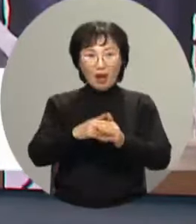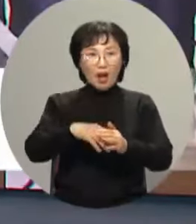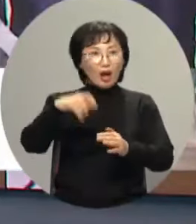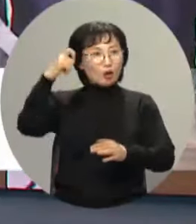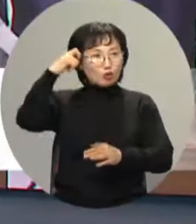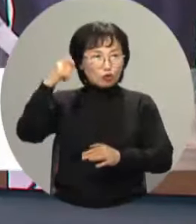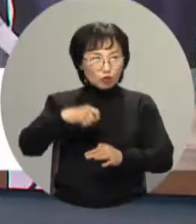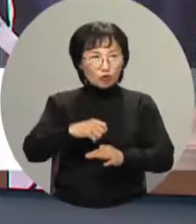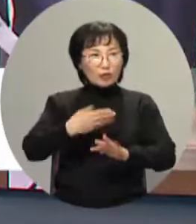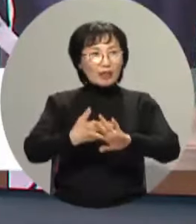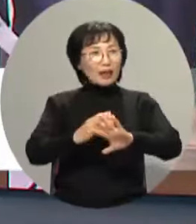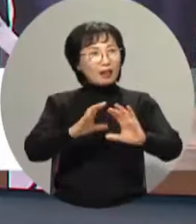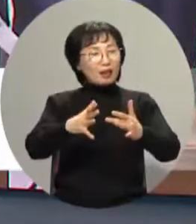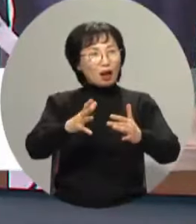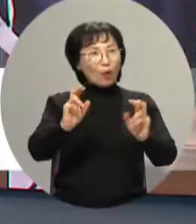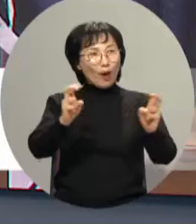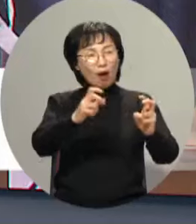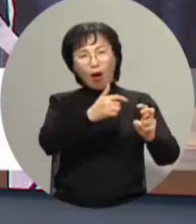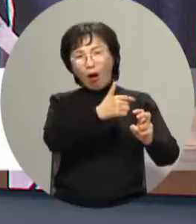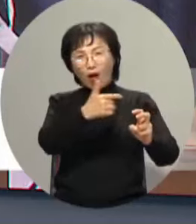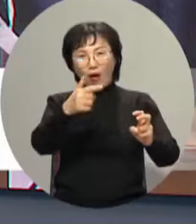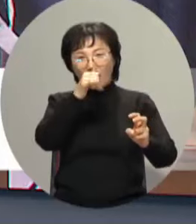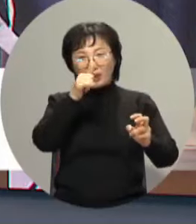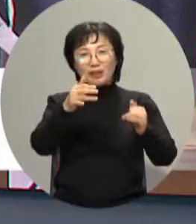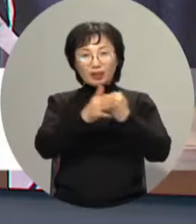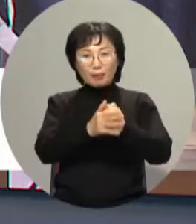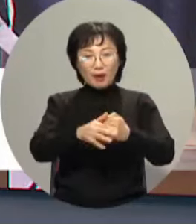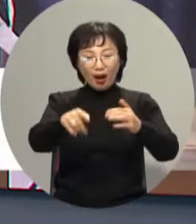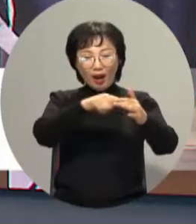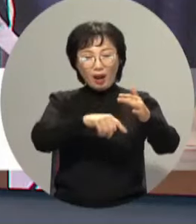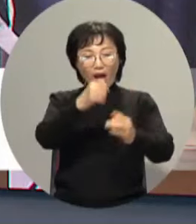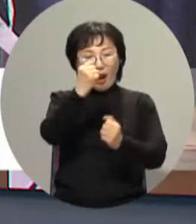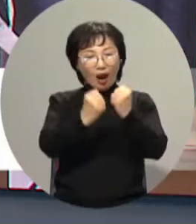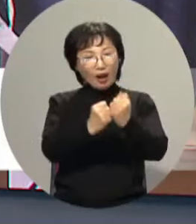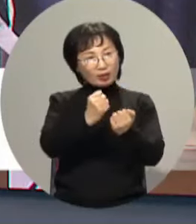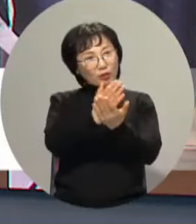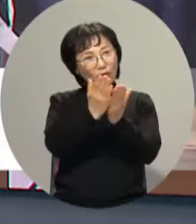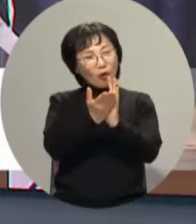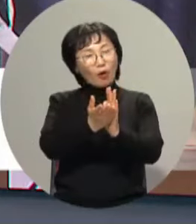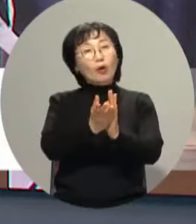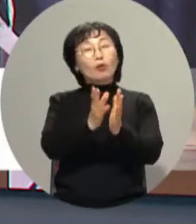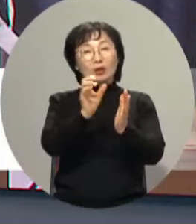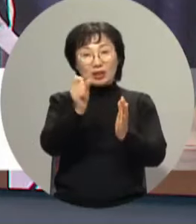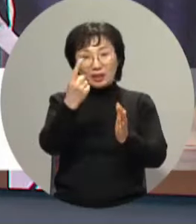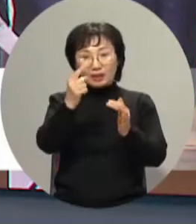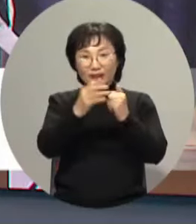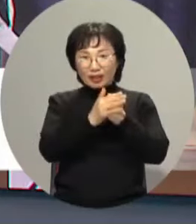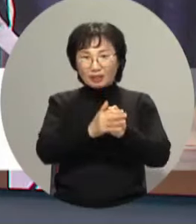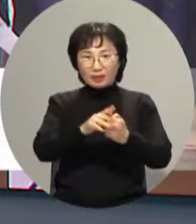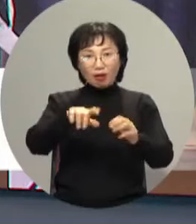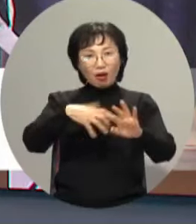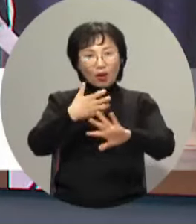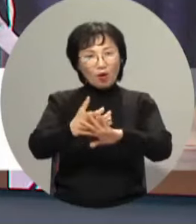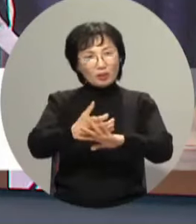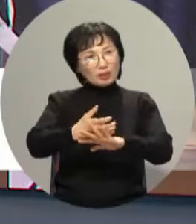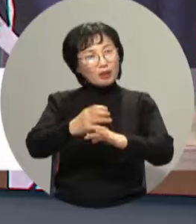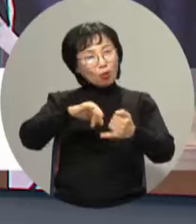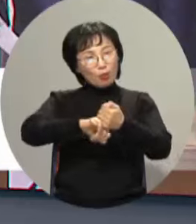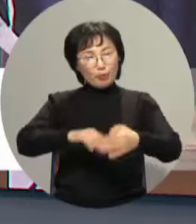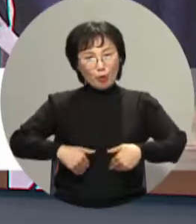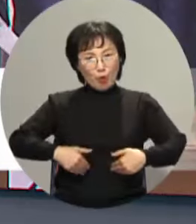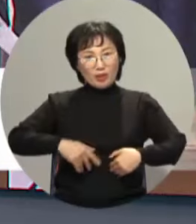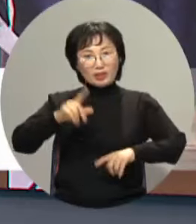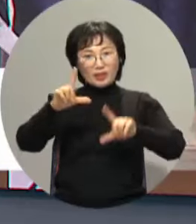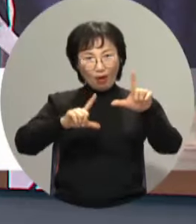해외 업체들의 추격이 만만치 않고 내연기관 퇴출 움직임까지 맞물리면서 혁신을 요구받는 것이 현실입니다.